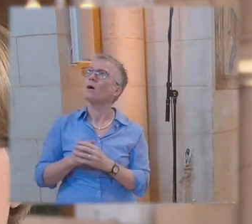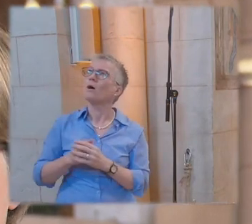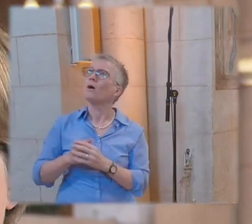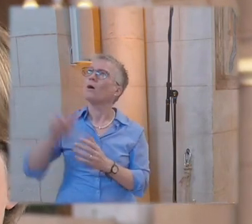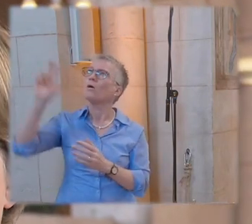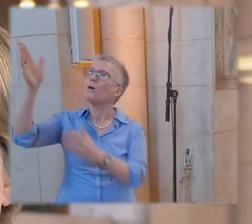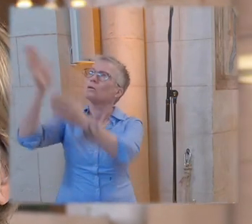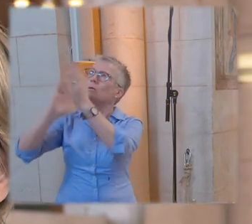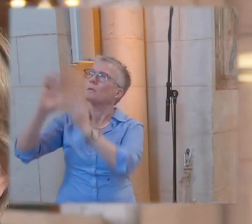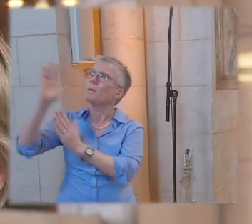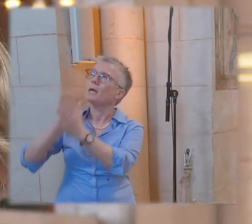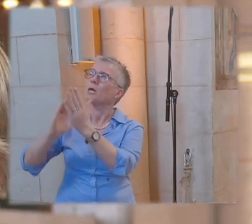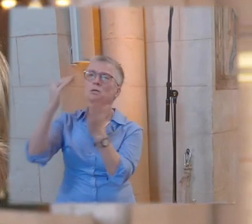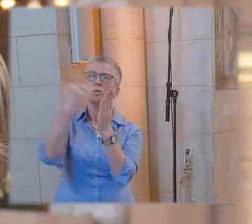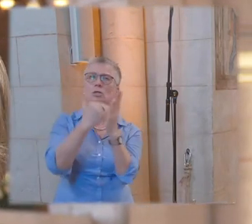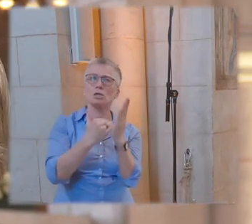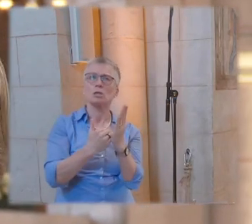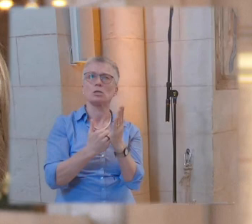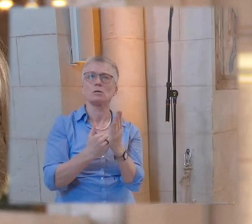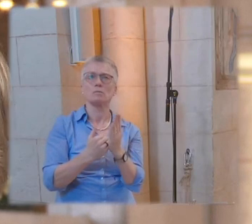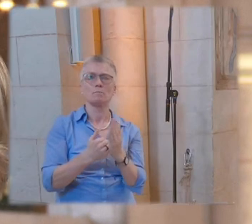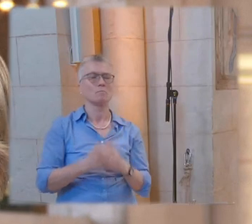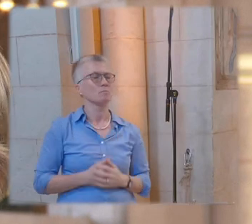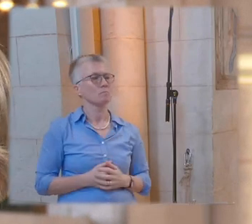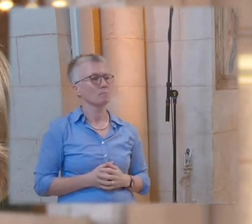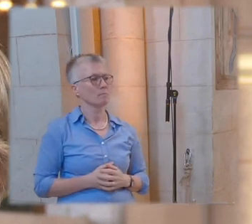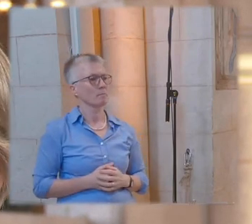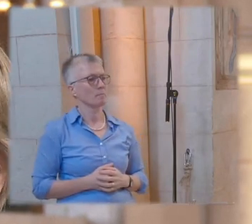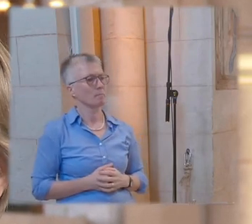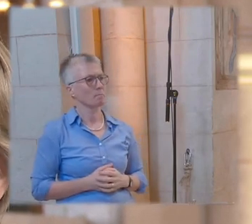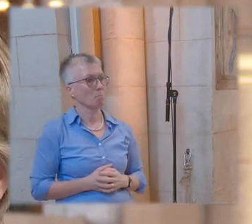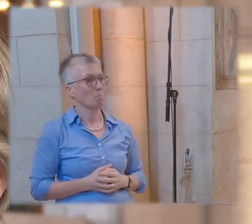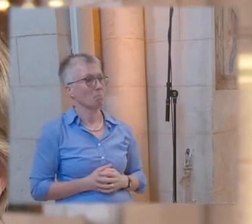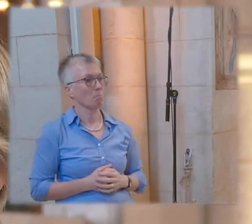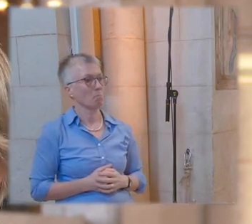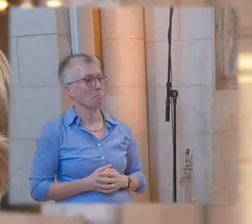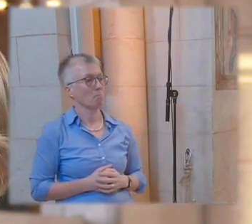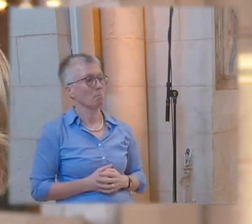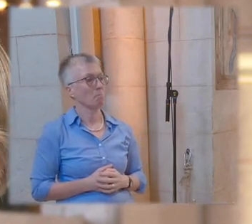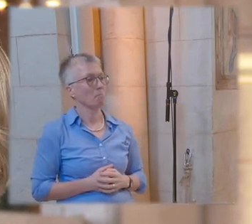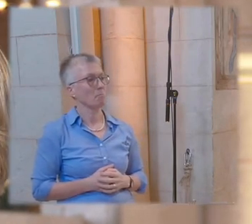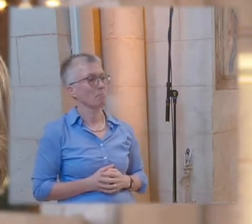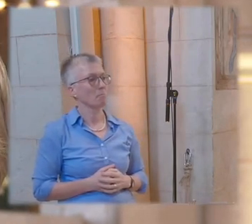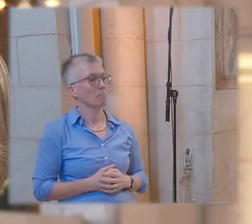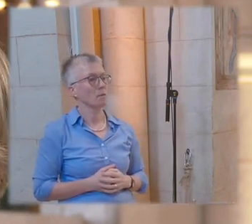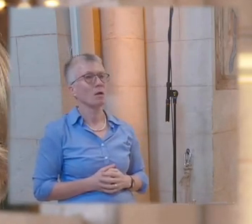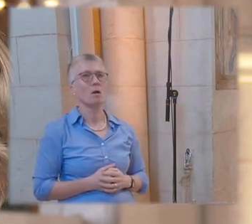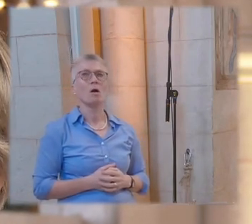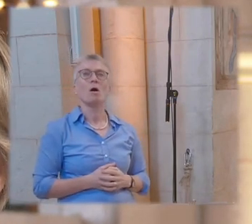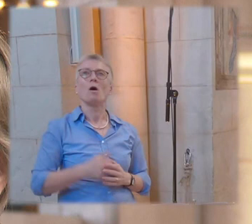Worten meines Munds. Ich öffne meinen Mund zu